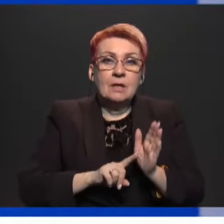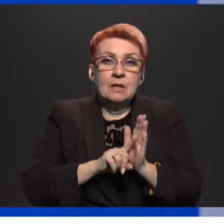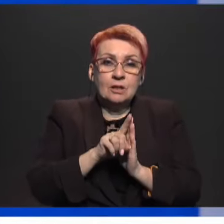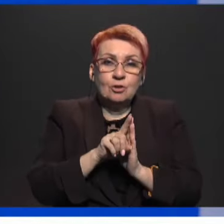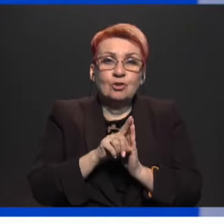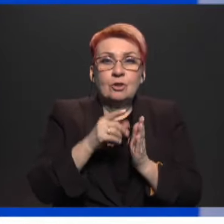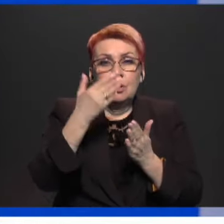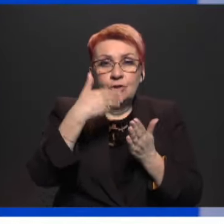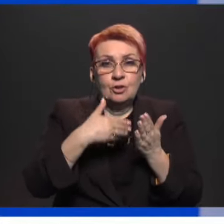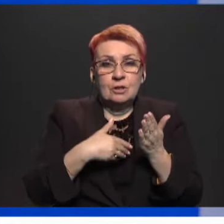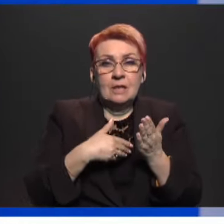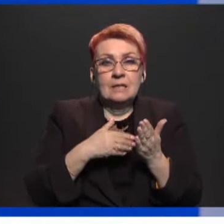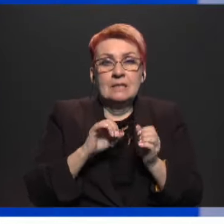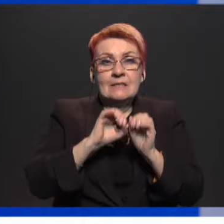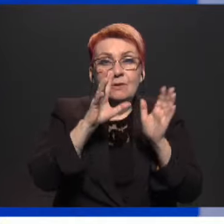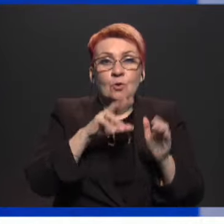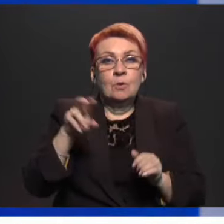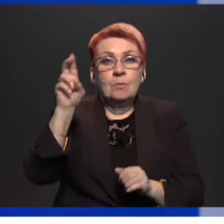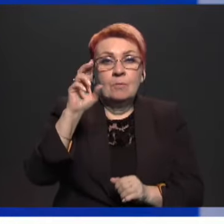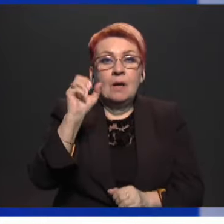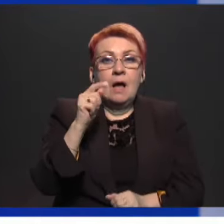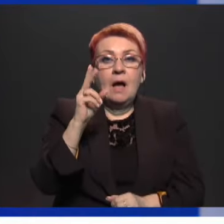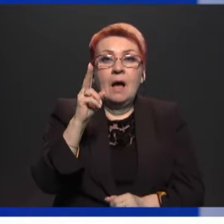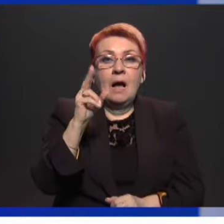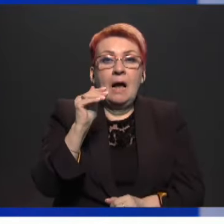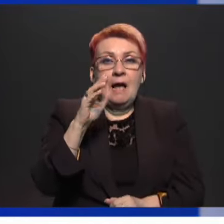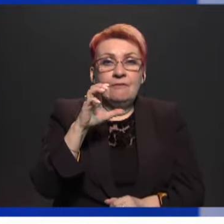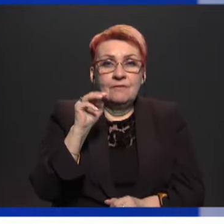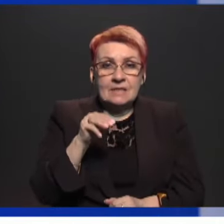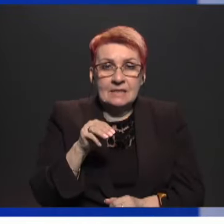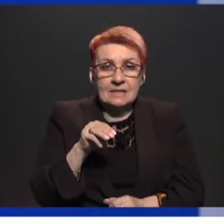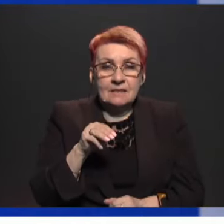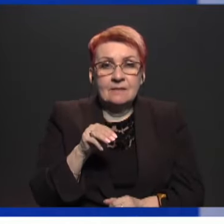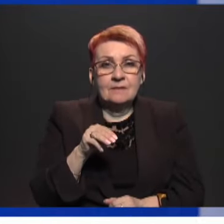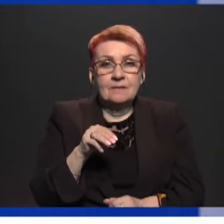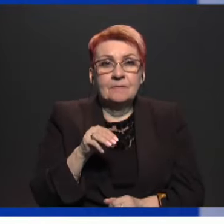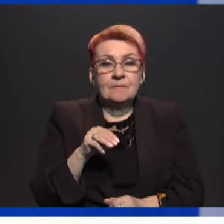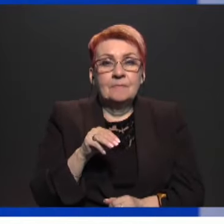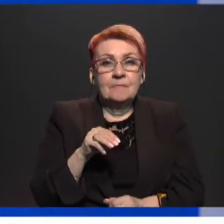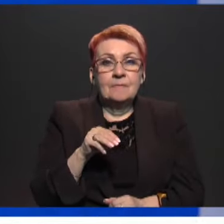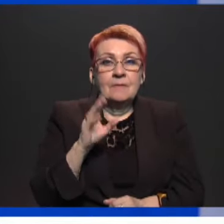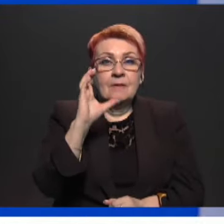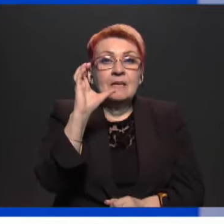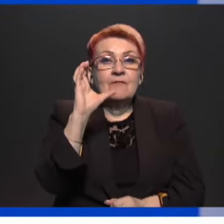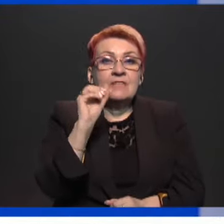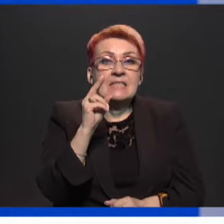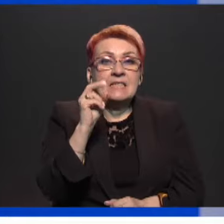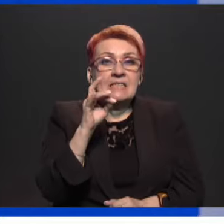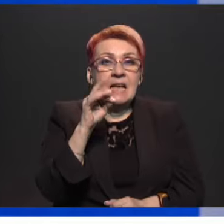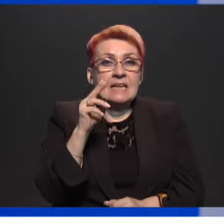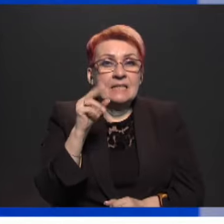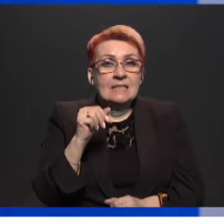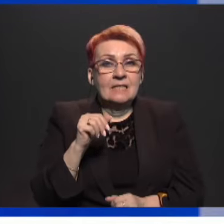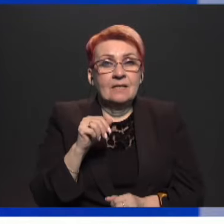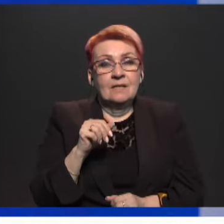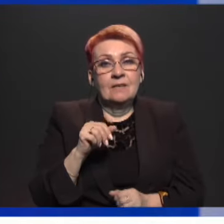Акафы, Пресвятой Богородицы, ради чудотворного образа Царицы. Но сейчас наступает Великий пост,